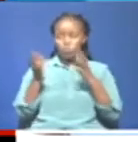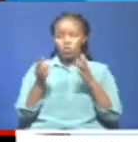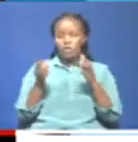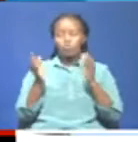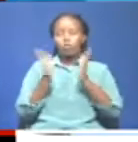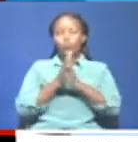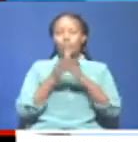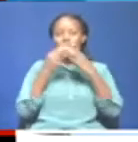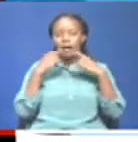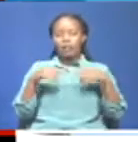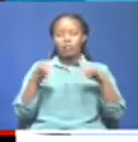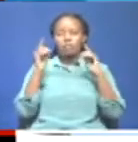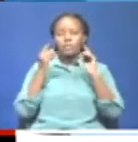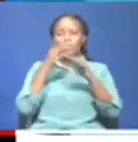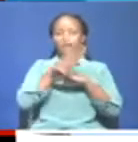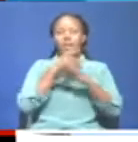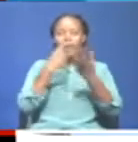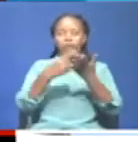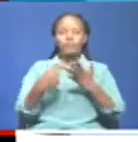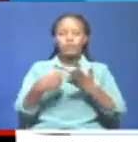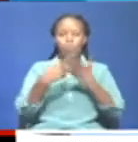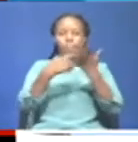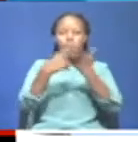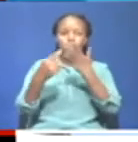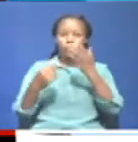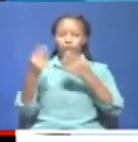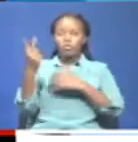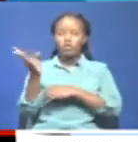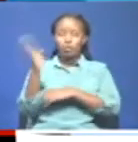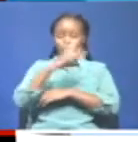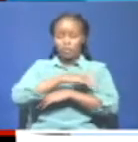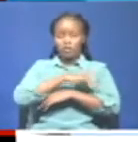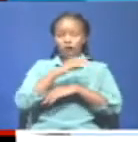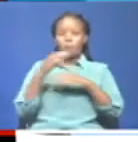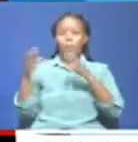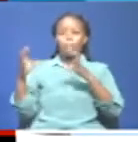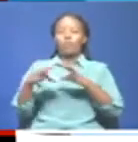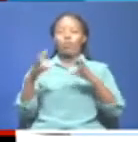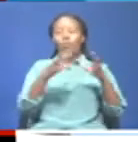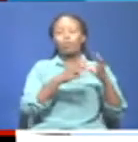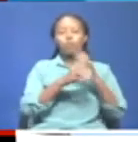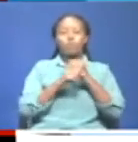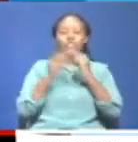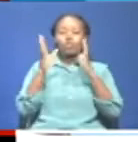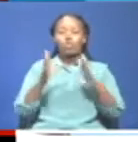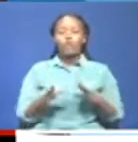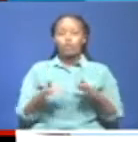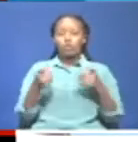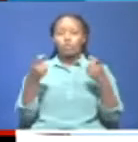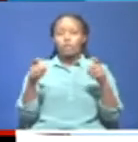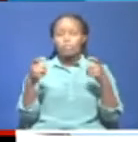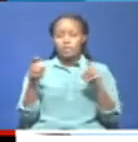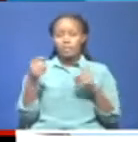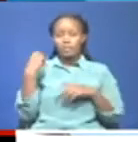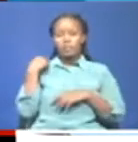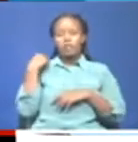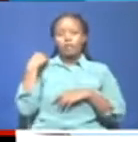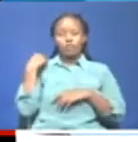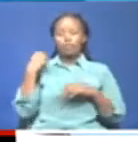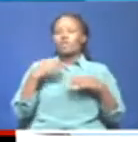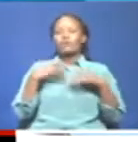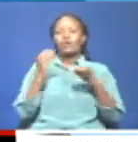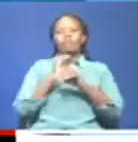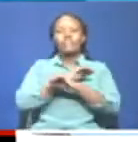kufuatia warsha ya mashauriano ya siku mbili, kundi tekelezi la wadau wa vyombo vya habari lilijitolea kudumisha uwazi